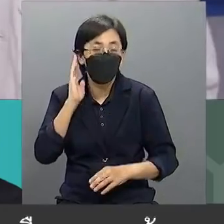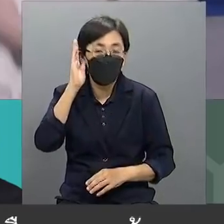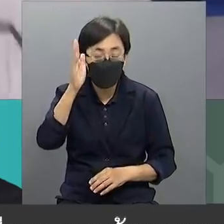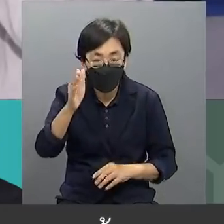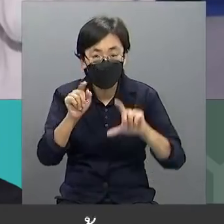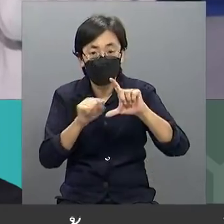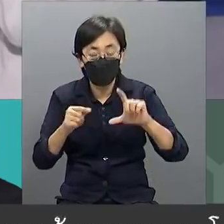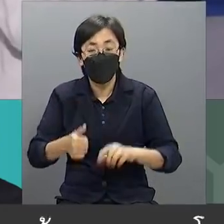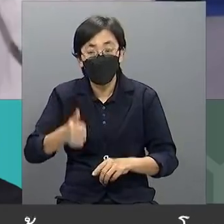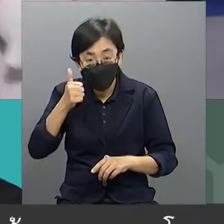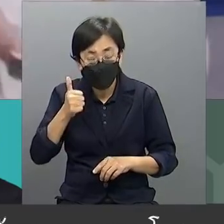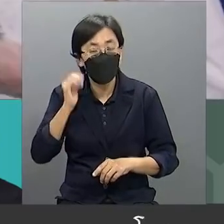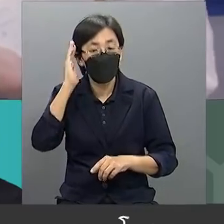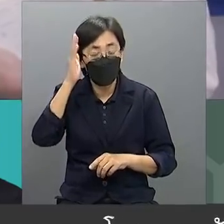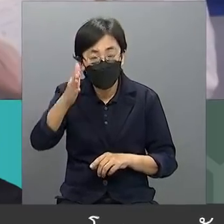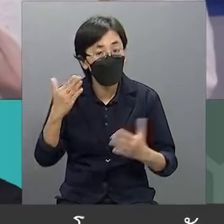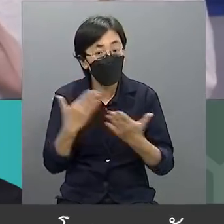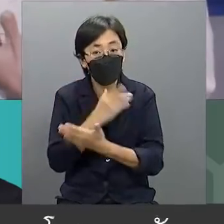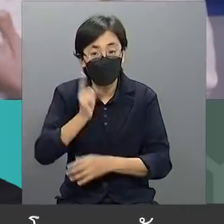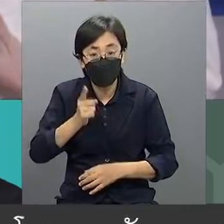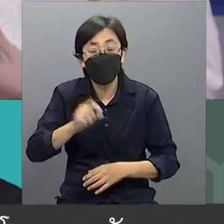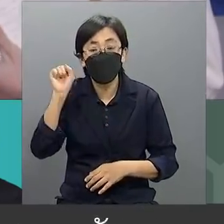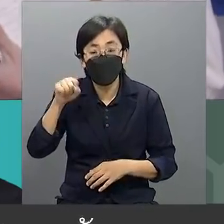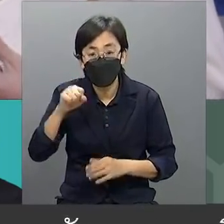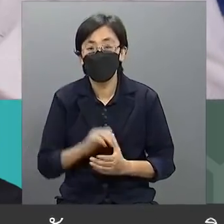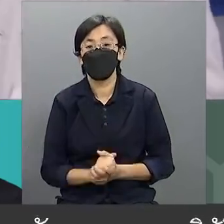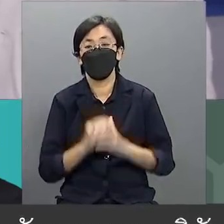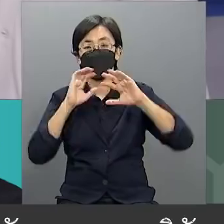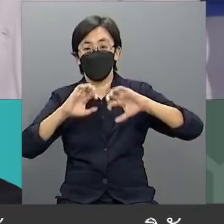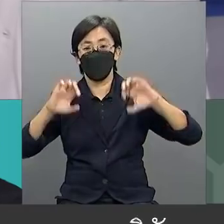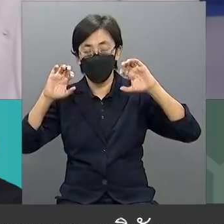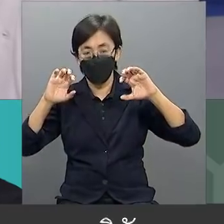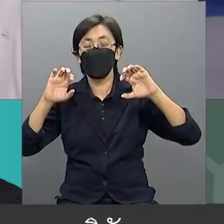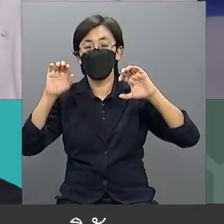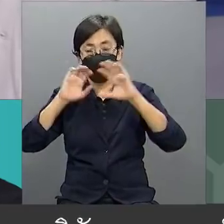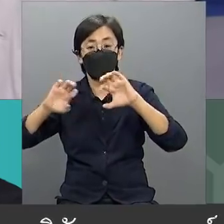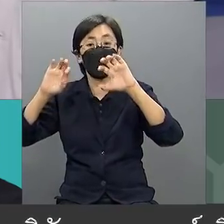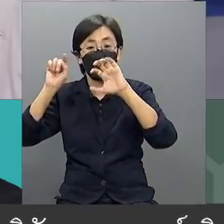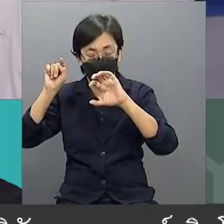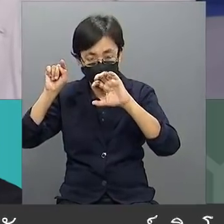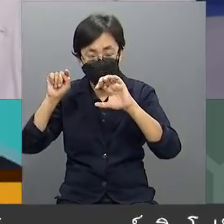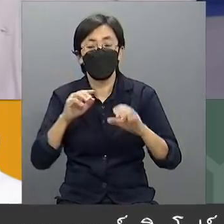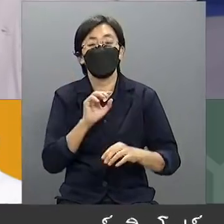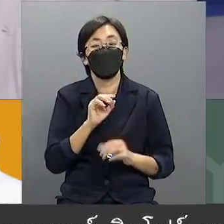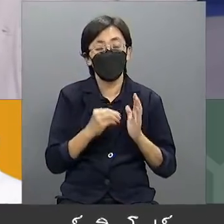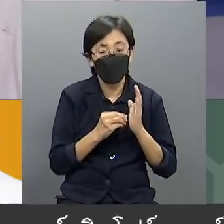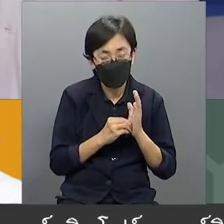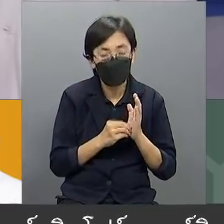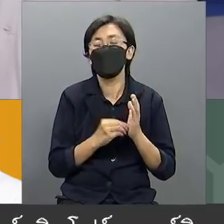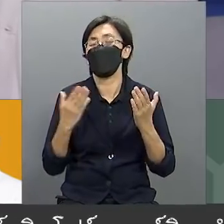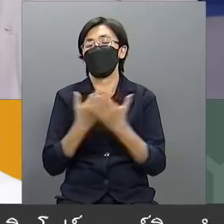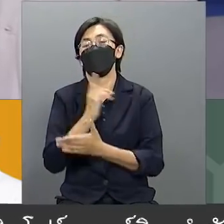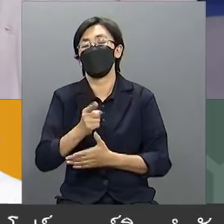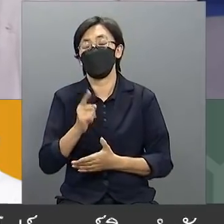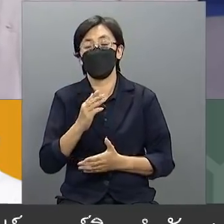แปลงแน่นอนใช่ไหมคะทั้งรัฐบาลอยากด้วยนะครับรัฐบาลกลางด้วยนะครับเพราะว่าเราสังเกตนะครับว่าเข้าไปเนี่ย